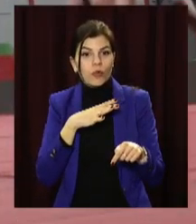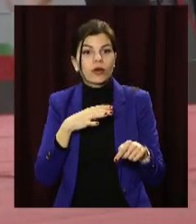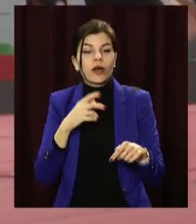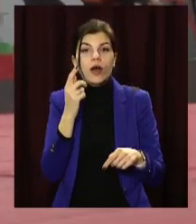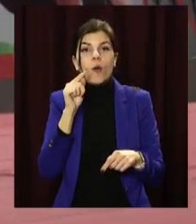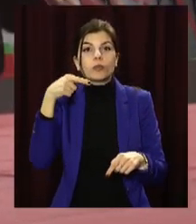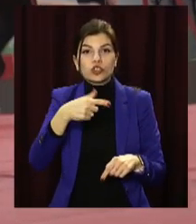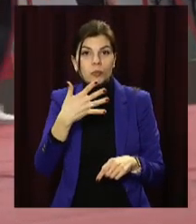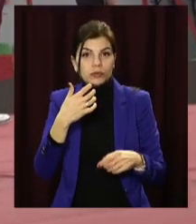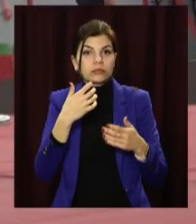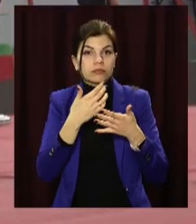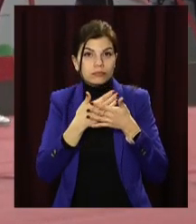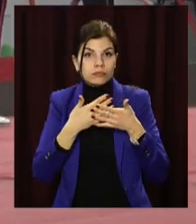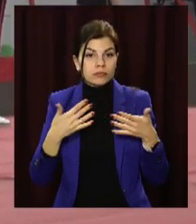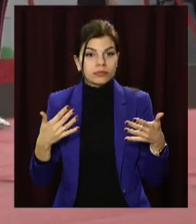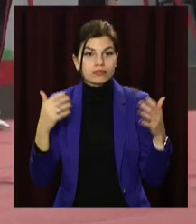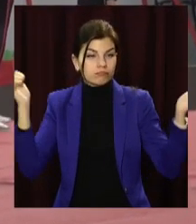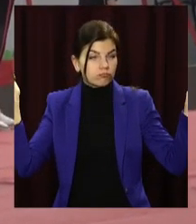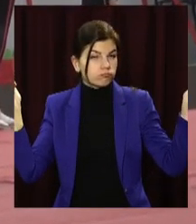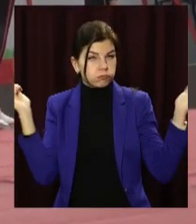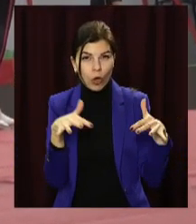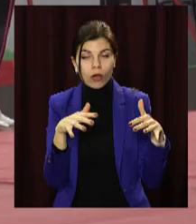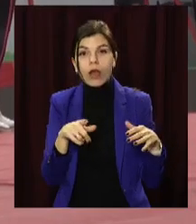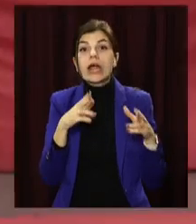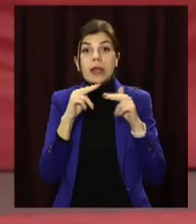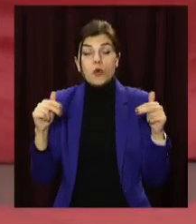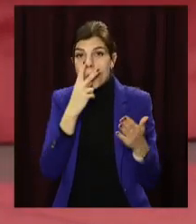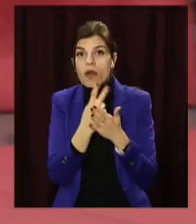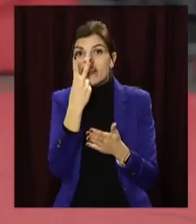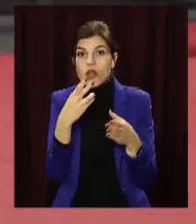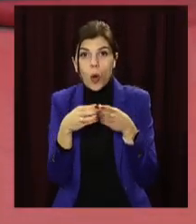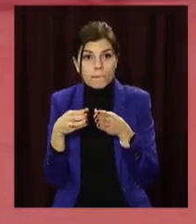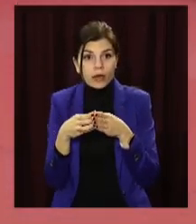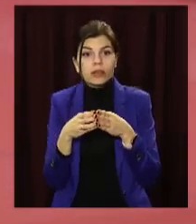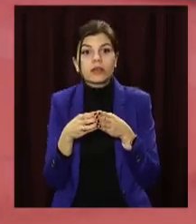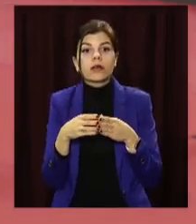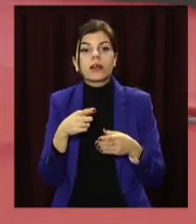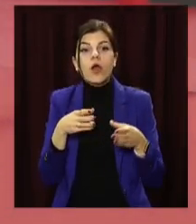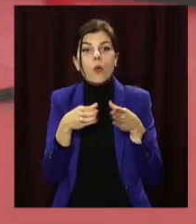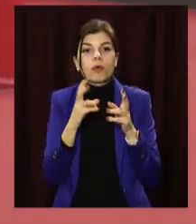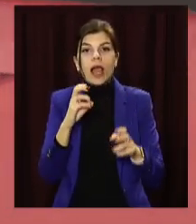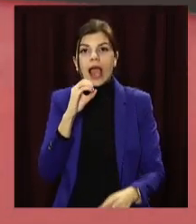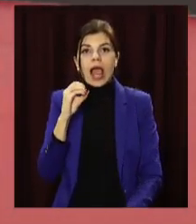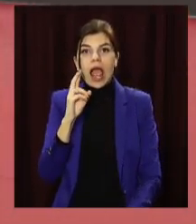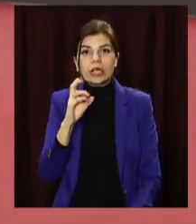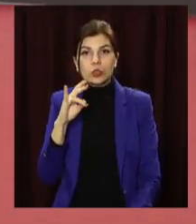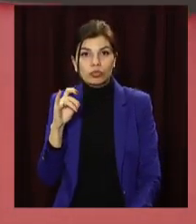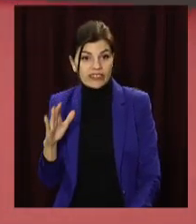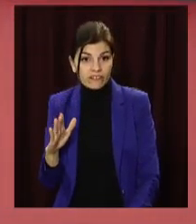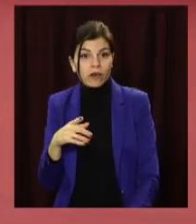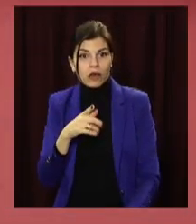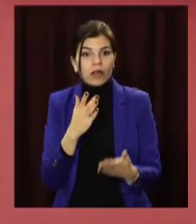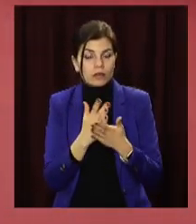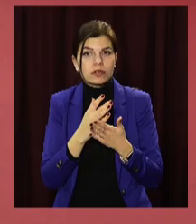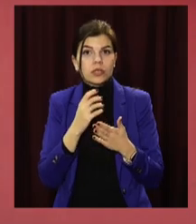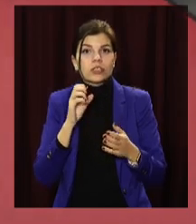спортсменів з 11 областей України. Дніпро представляли 2 команди. Клубу «Ексклюзив» вдалося отримати 14 нагород, 9